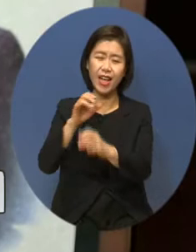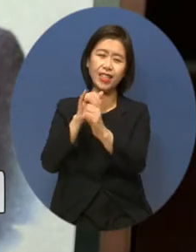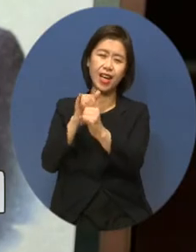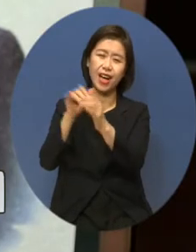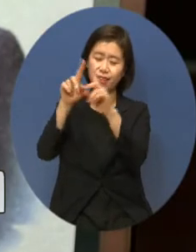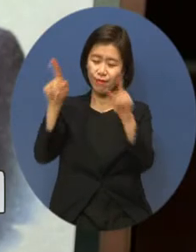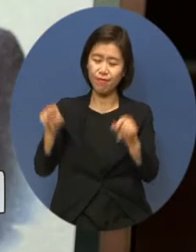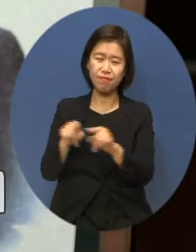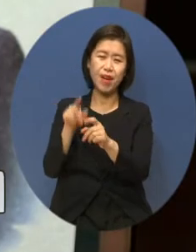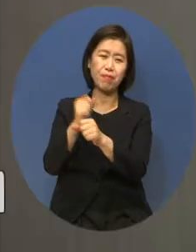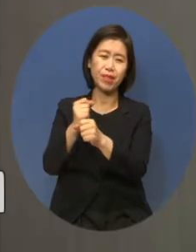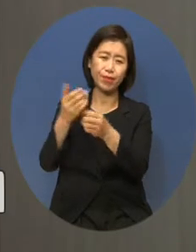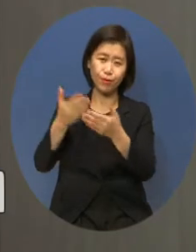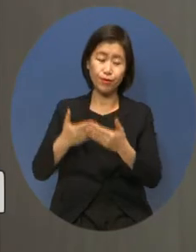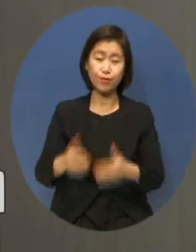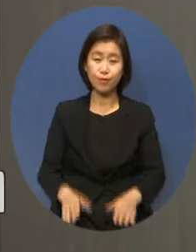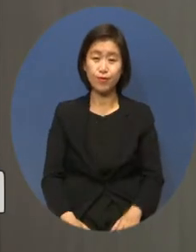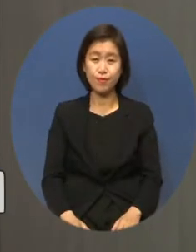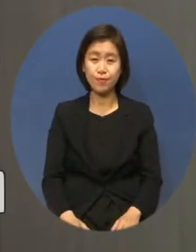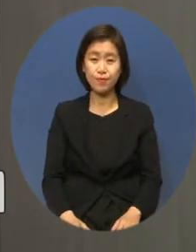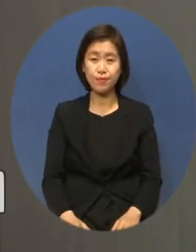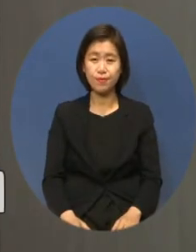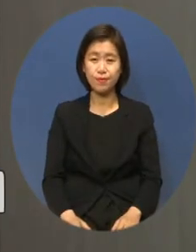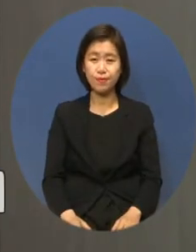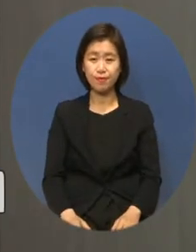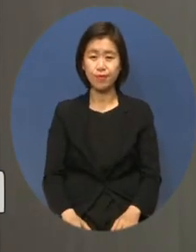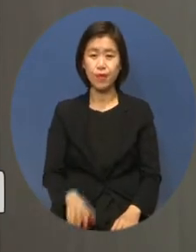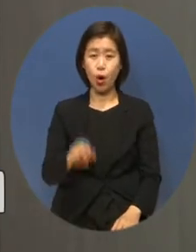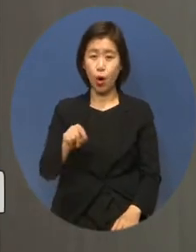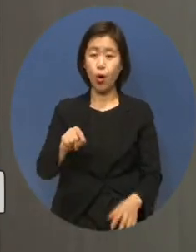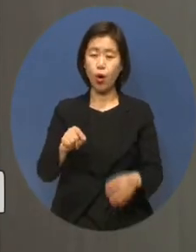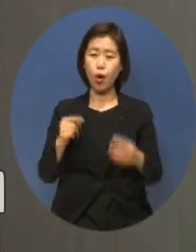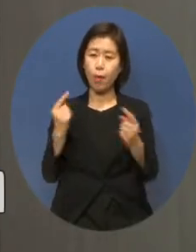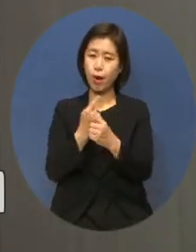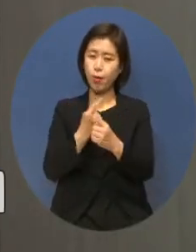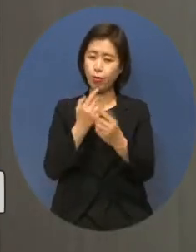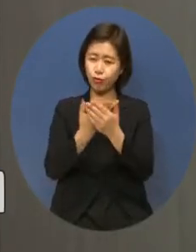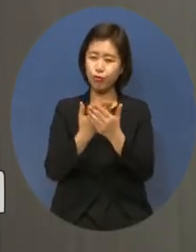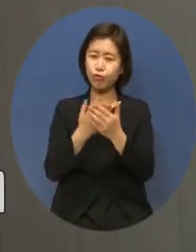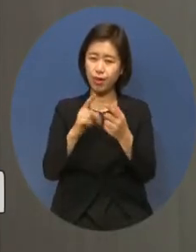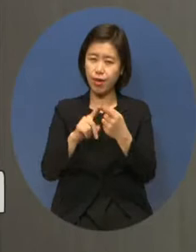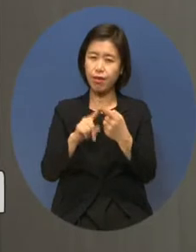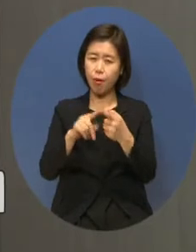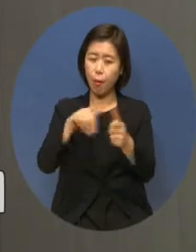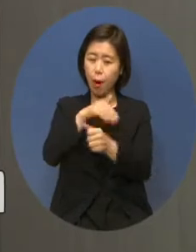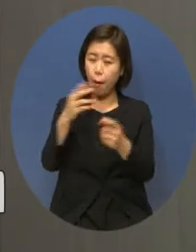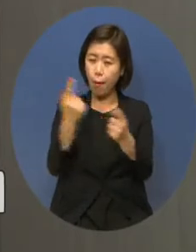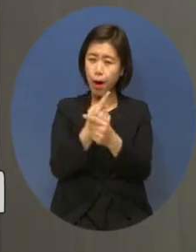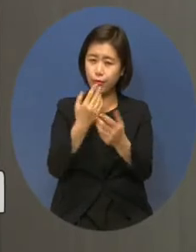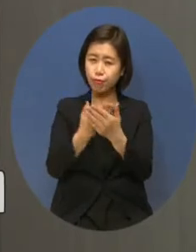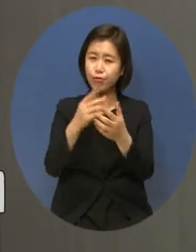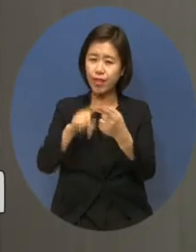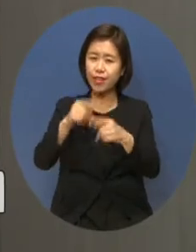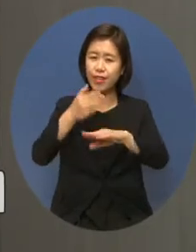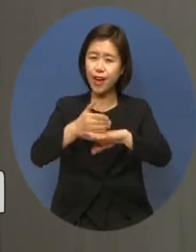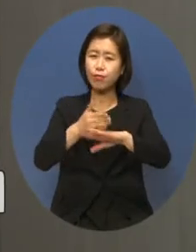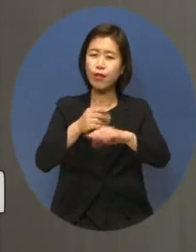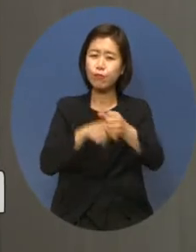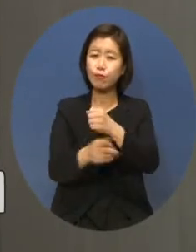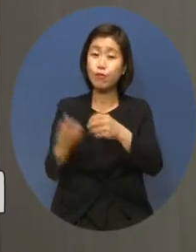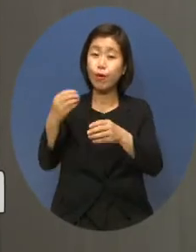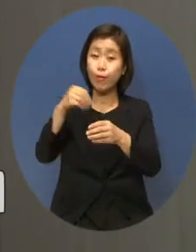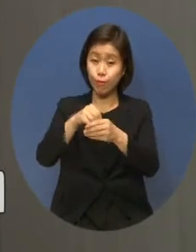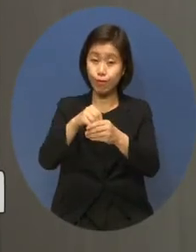국회 실현을 위해서 이제 국회법 일부 개정안으로 이제 기여해 준 점을 이제 그런 감사의 뜻을 담아서 이제